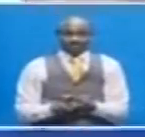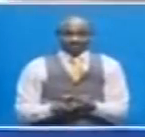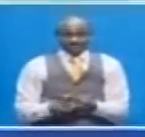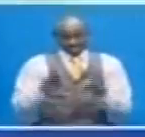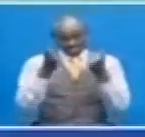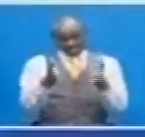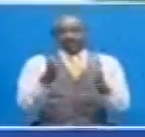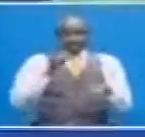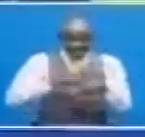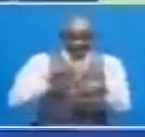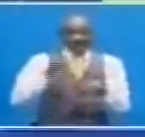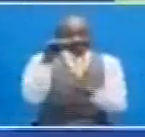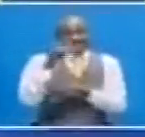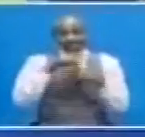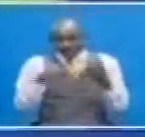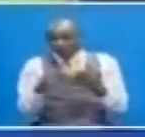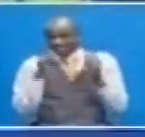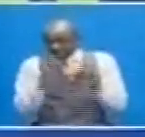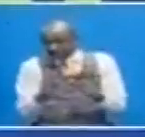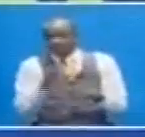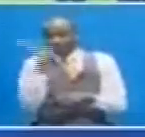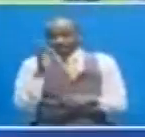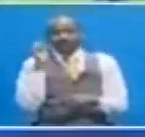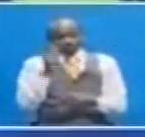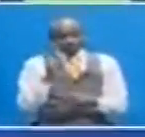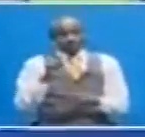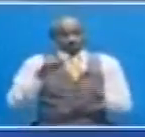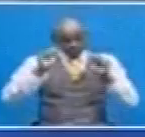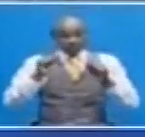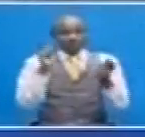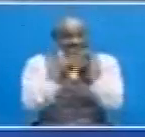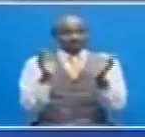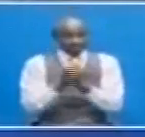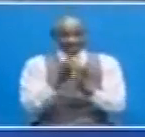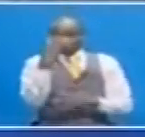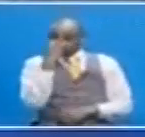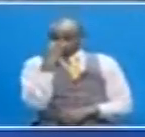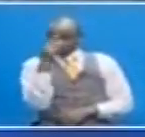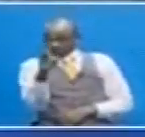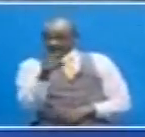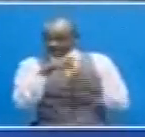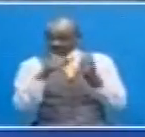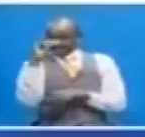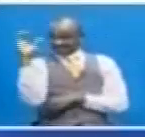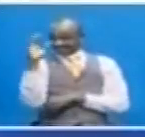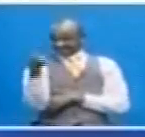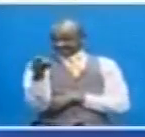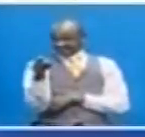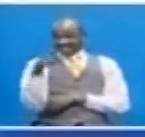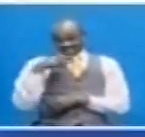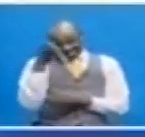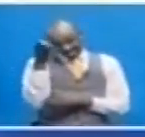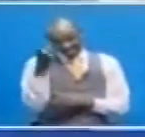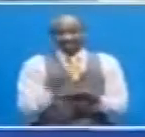Aidha, alipoulizwa kuhusu swala la iwapo Rais Obama atakutana na naibu rais William Ruto kufuatia ile kesi inayomkabili katika mahakama ya